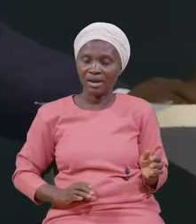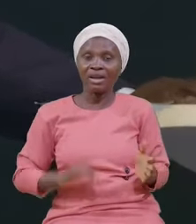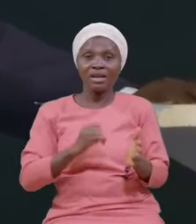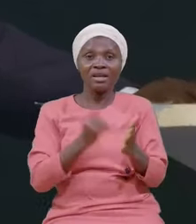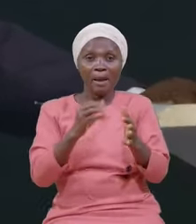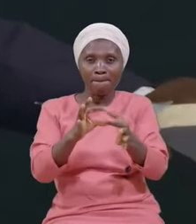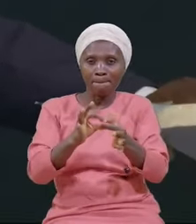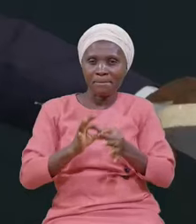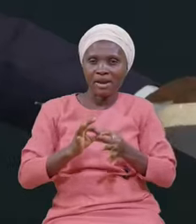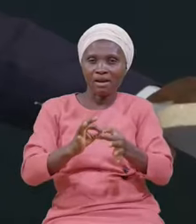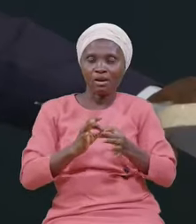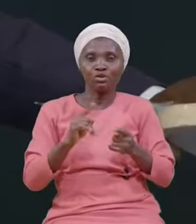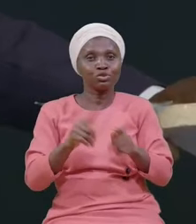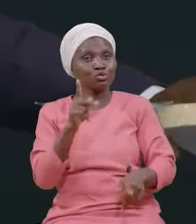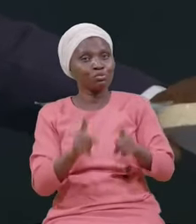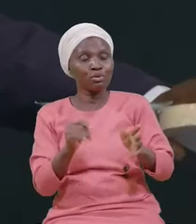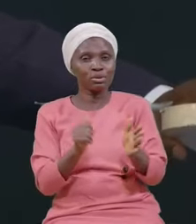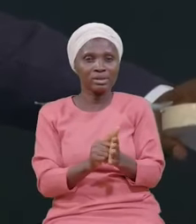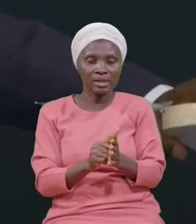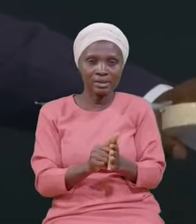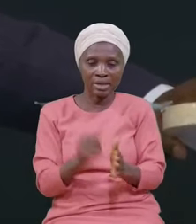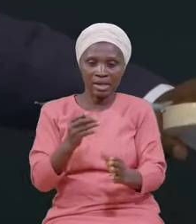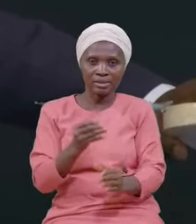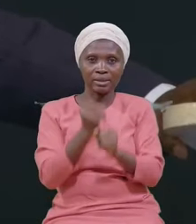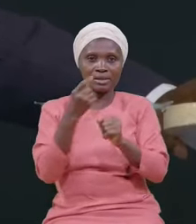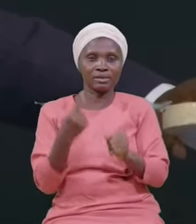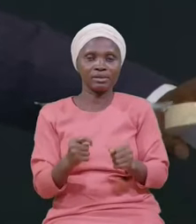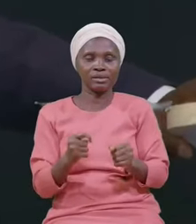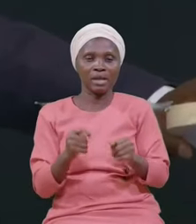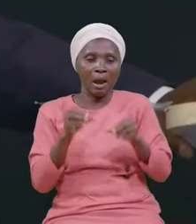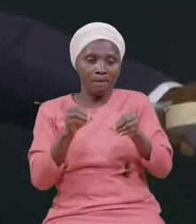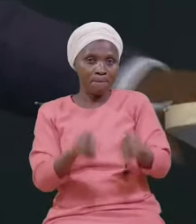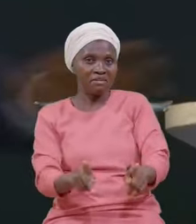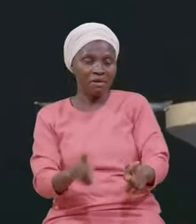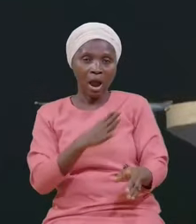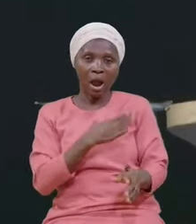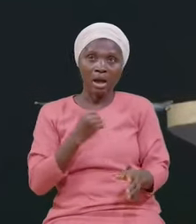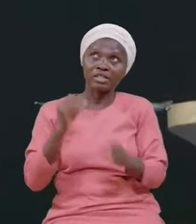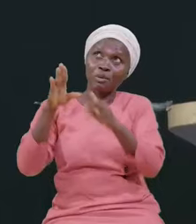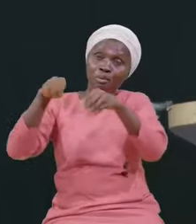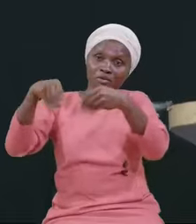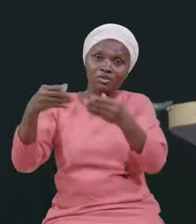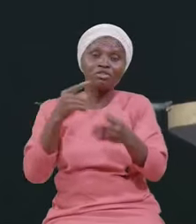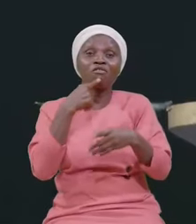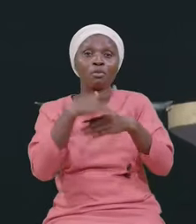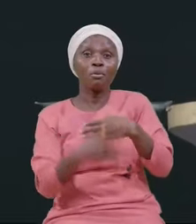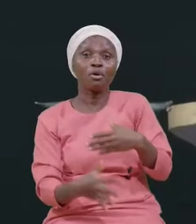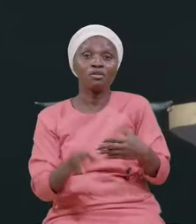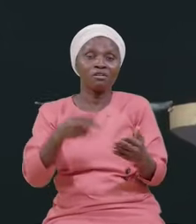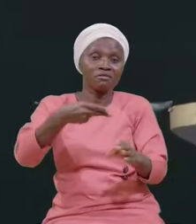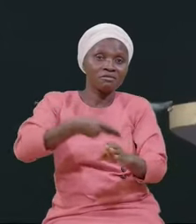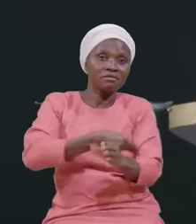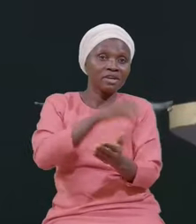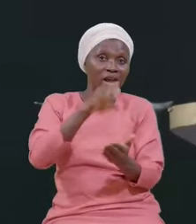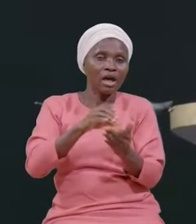appartient à ceux qui ont saisi le privilège, la provision du sang de l'agneau pour